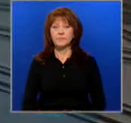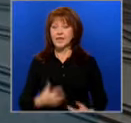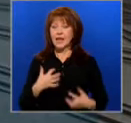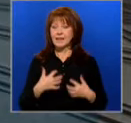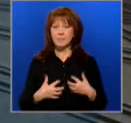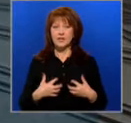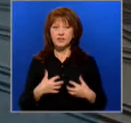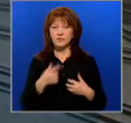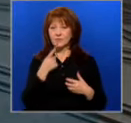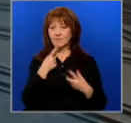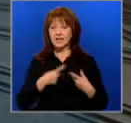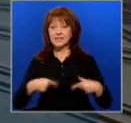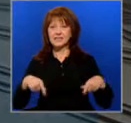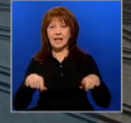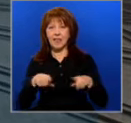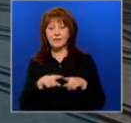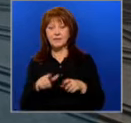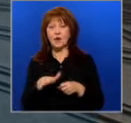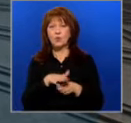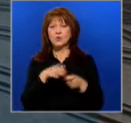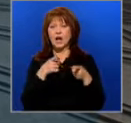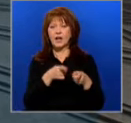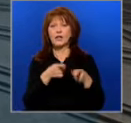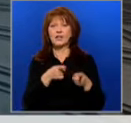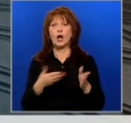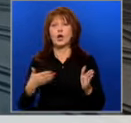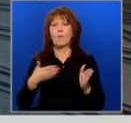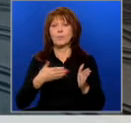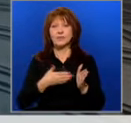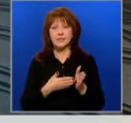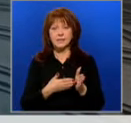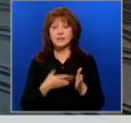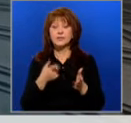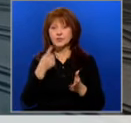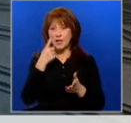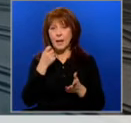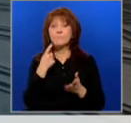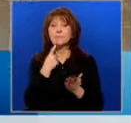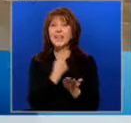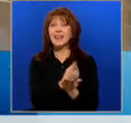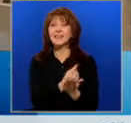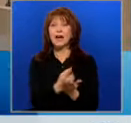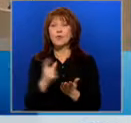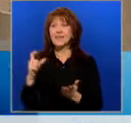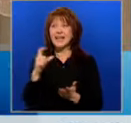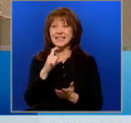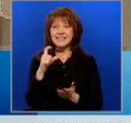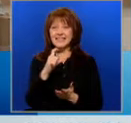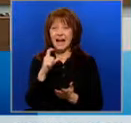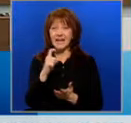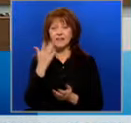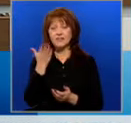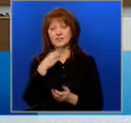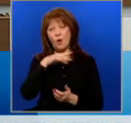Напрежение в пленарната зала по време на дебатите. Основните критики на опозицията бяха, че бойните машини Страйкър са